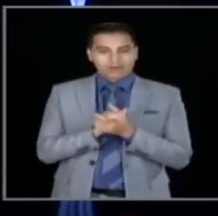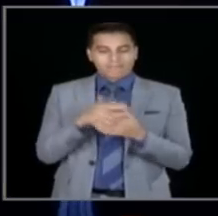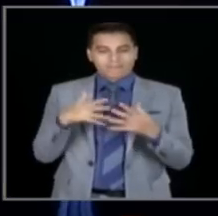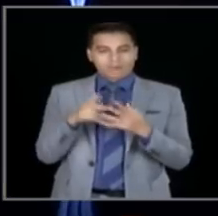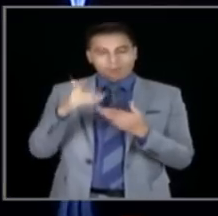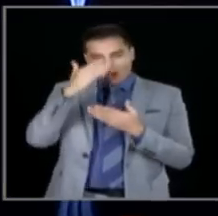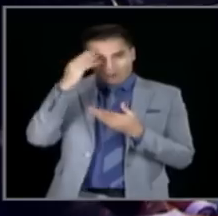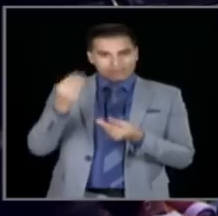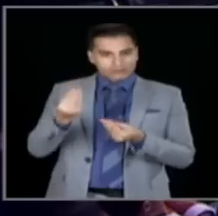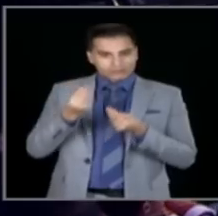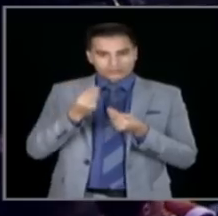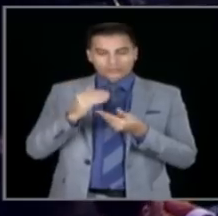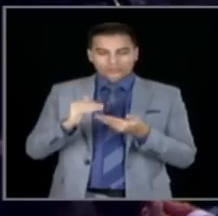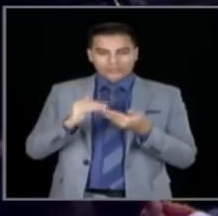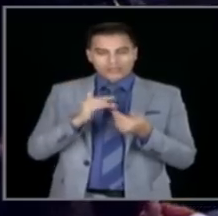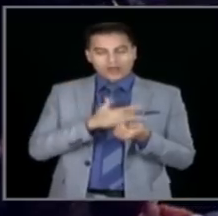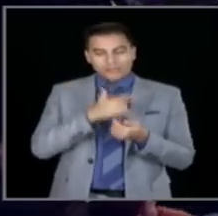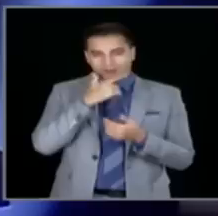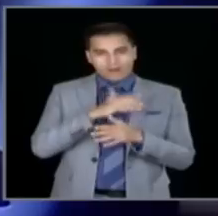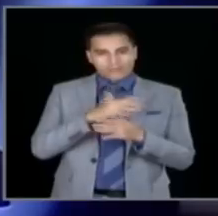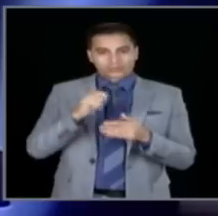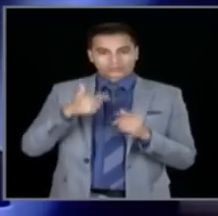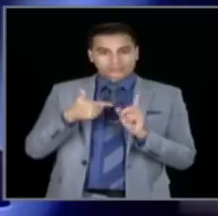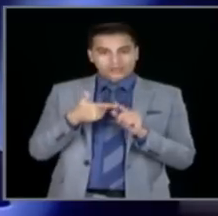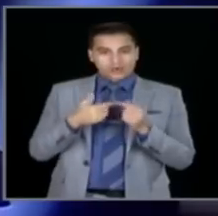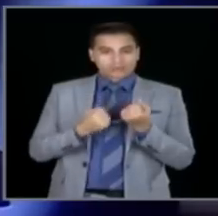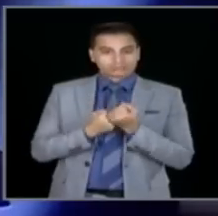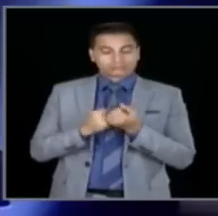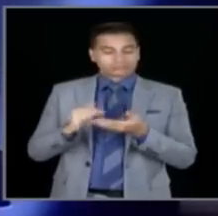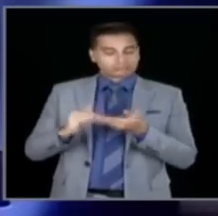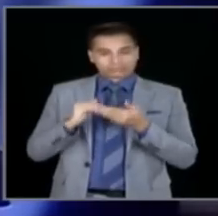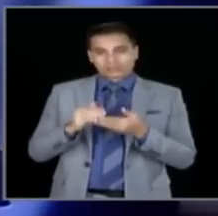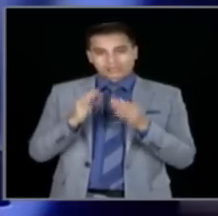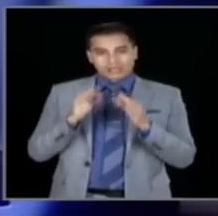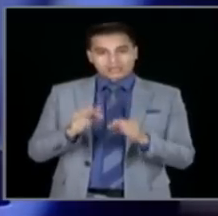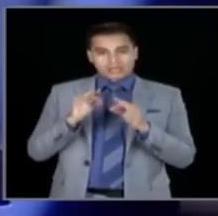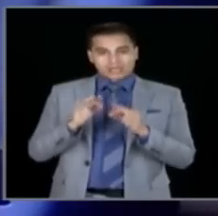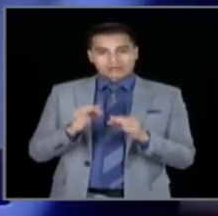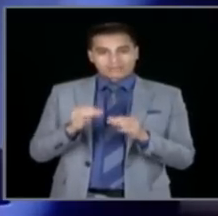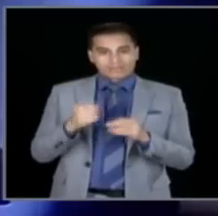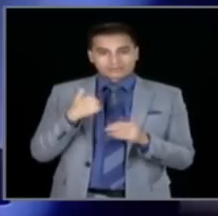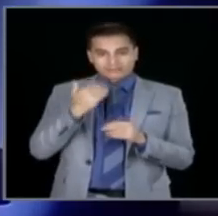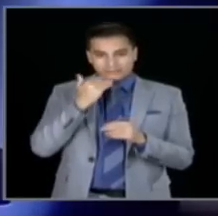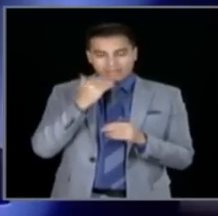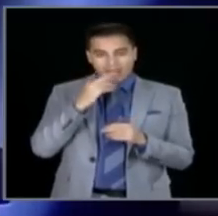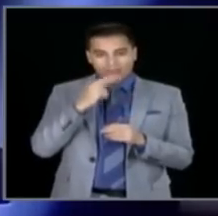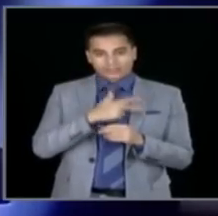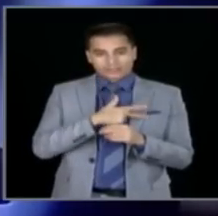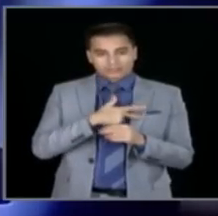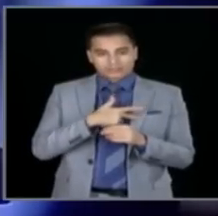خبرته بضمير، والشخصية التانية كمان اللي وقف جنبي جدا جدا، ويعني صممت أنها برضه أقول